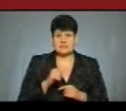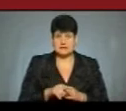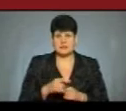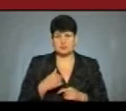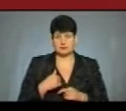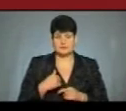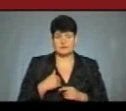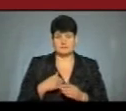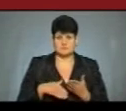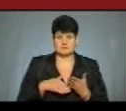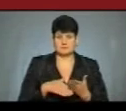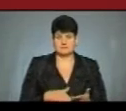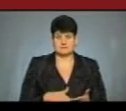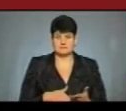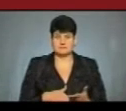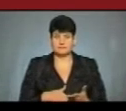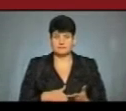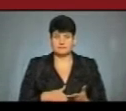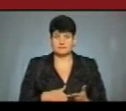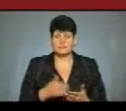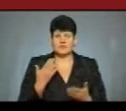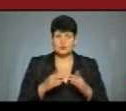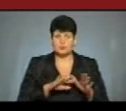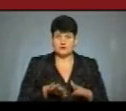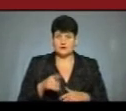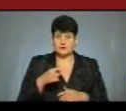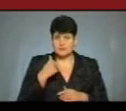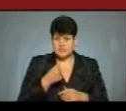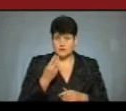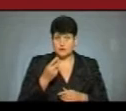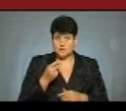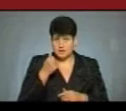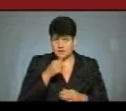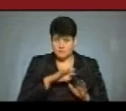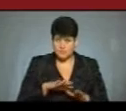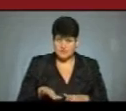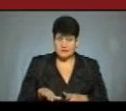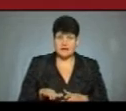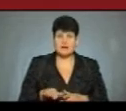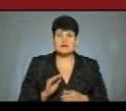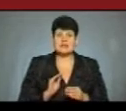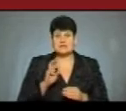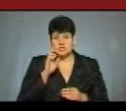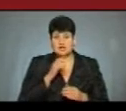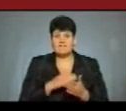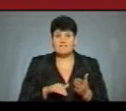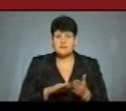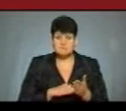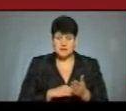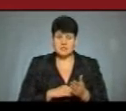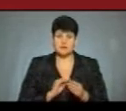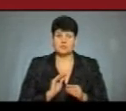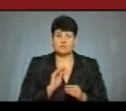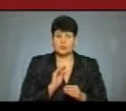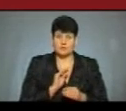тому числі, осталася. Але якщо воно пройде рік другий і держава відміни дотації, а далі нагрузки по